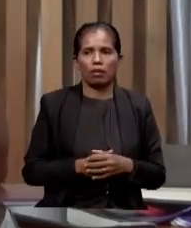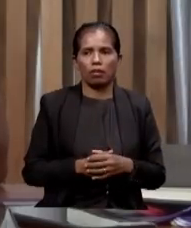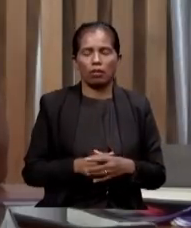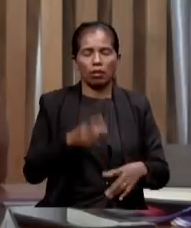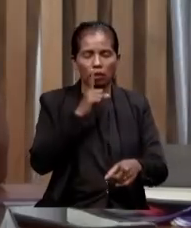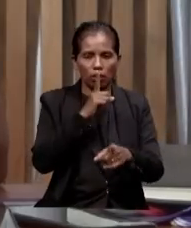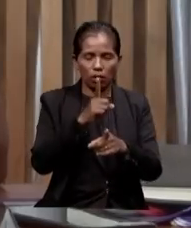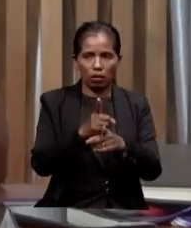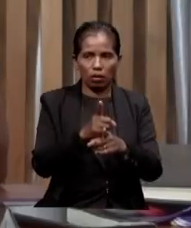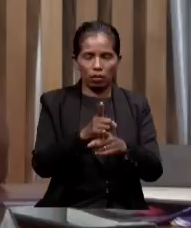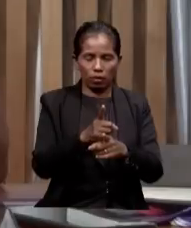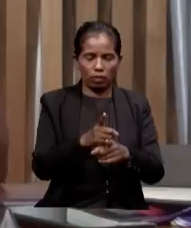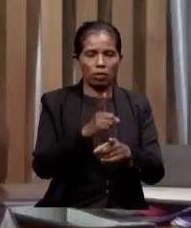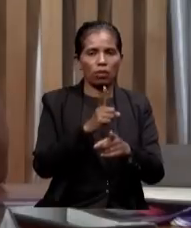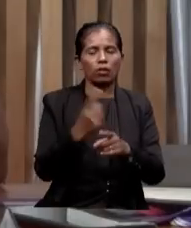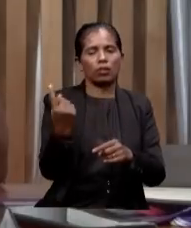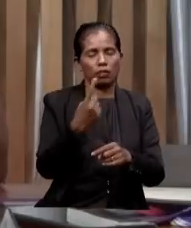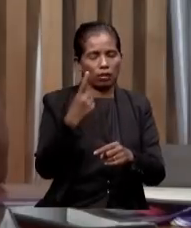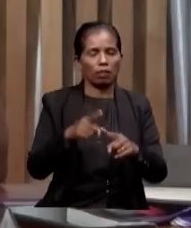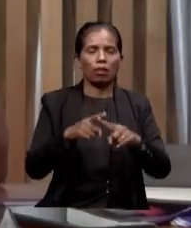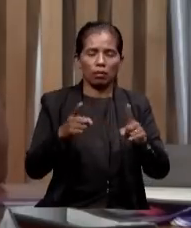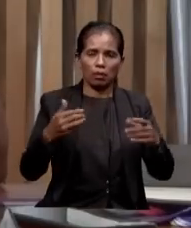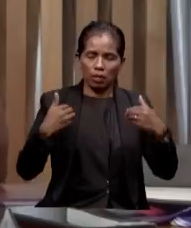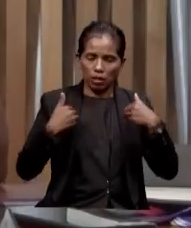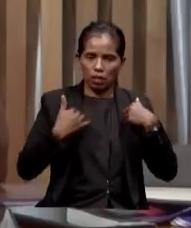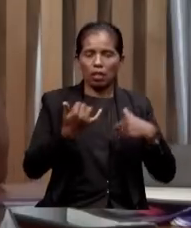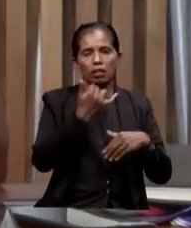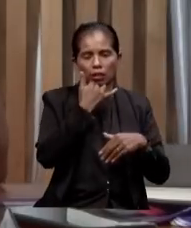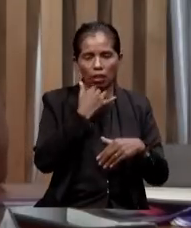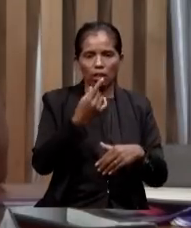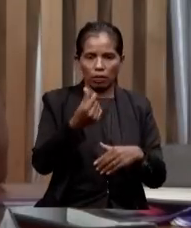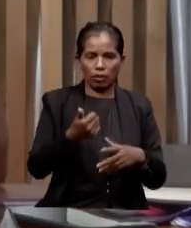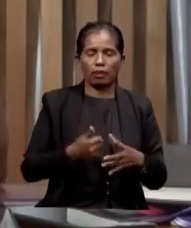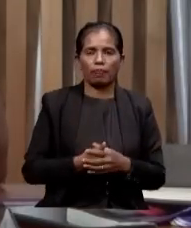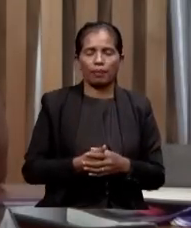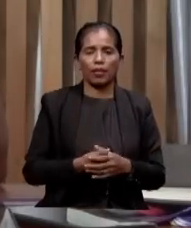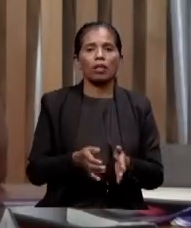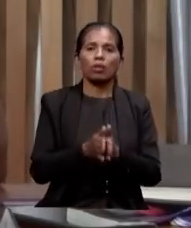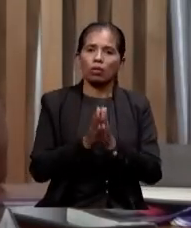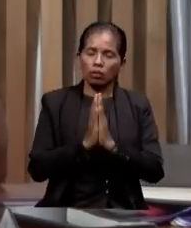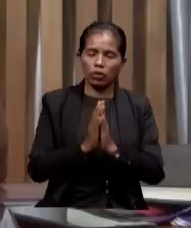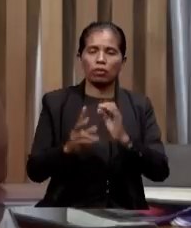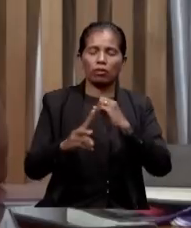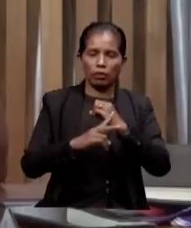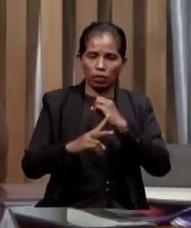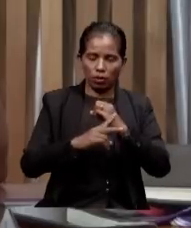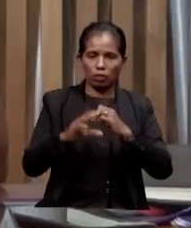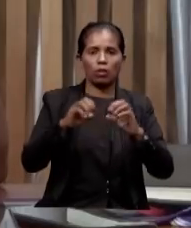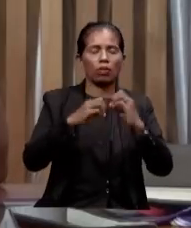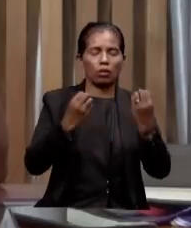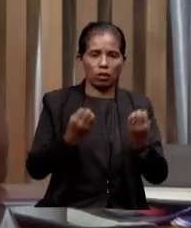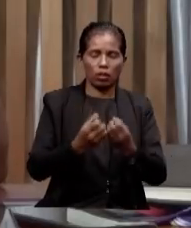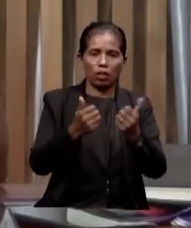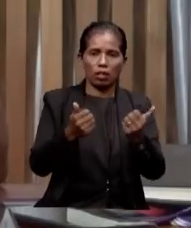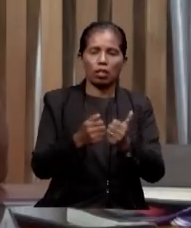loos ka o perfetu helde mabe sempre mos iha salah ke kuang ne maka husu ba iha vitima ka ho organisasi